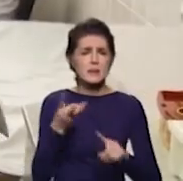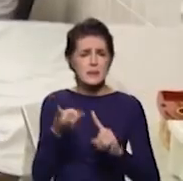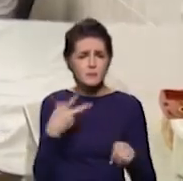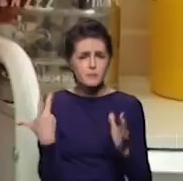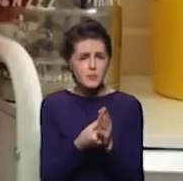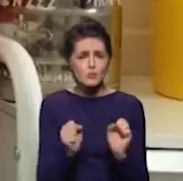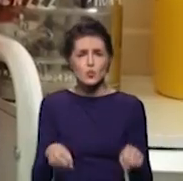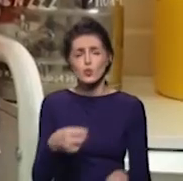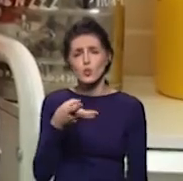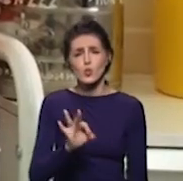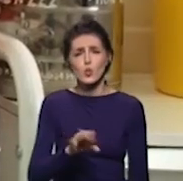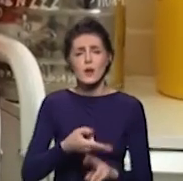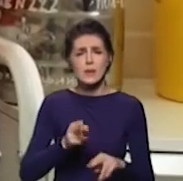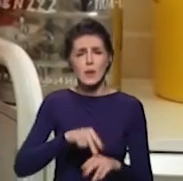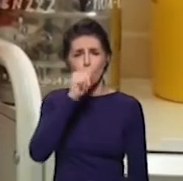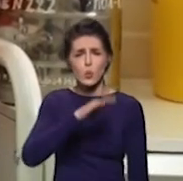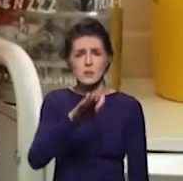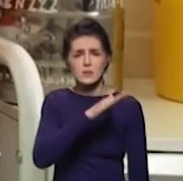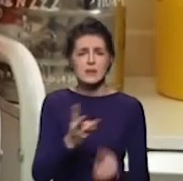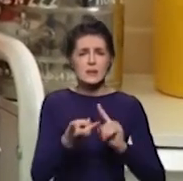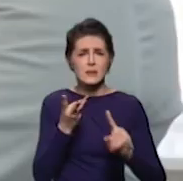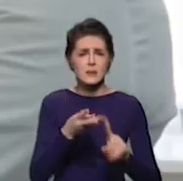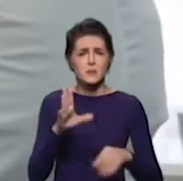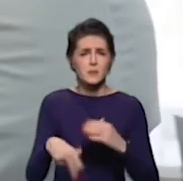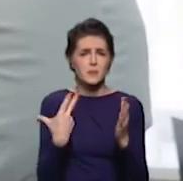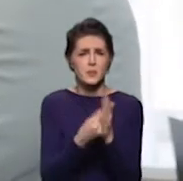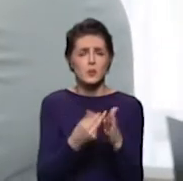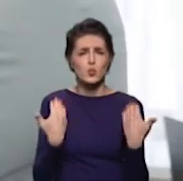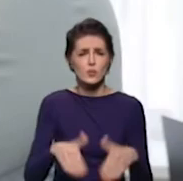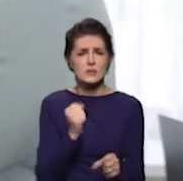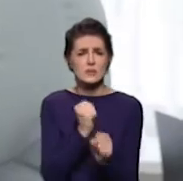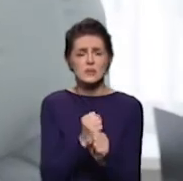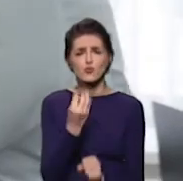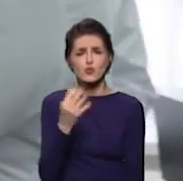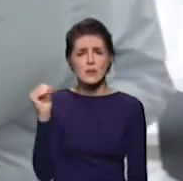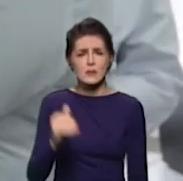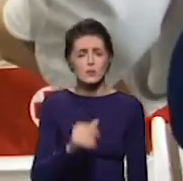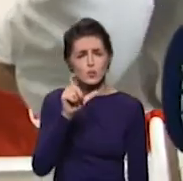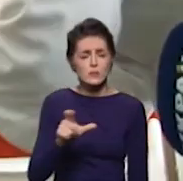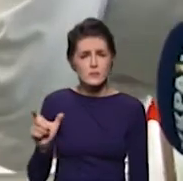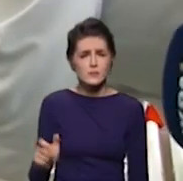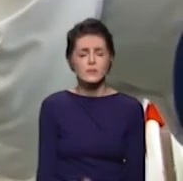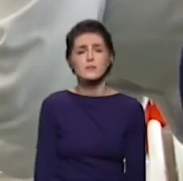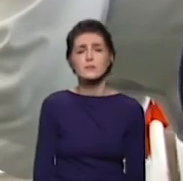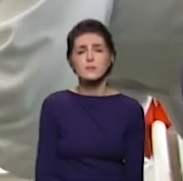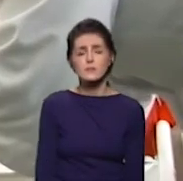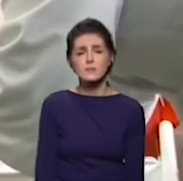дозою. Тільки на Луганщині третю ін'єкцію вже зробили 14 тисяч жителів.